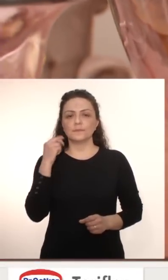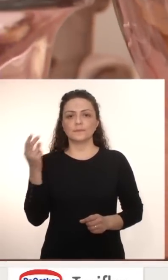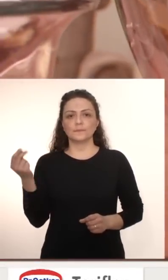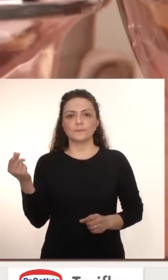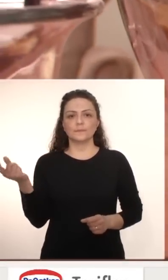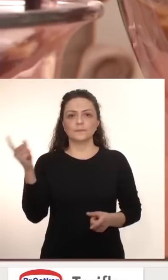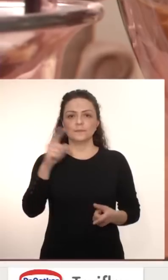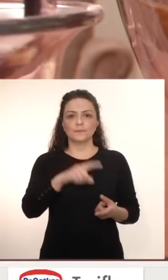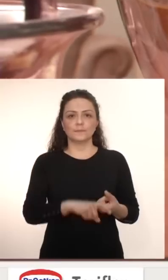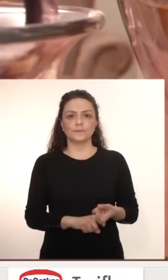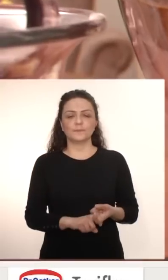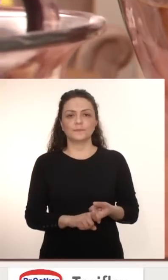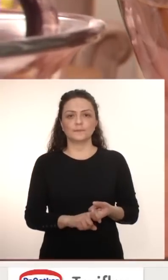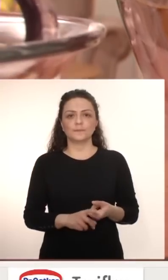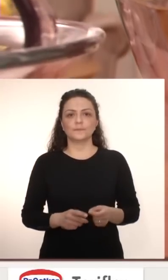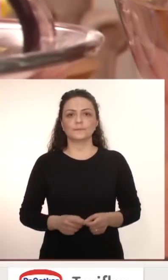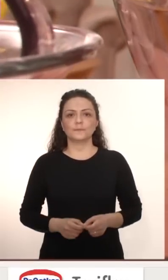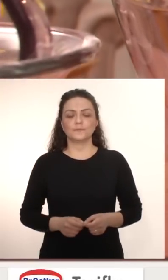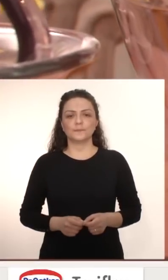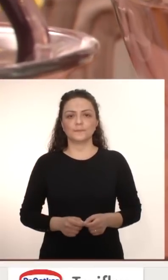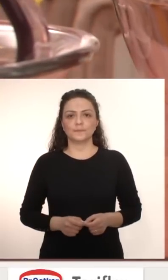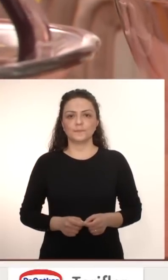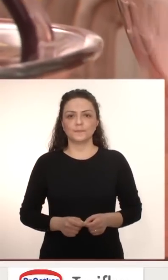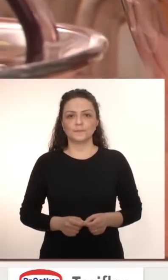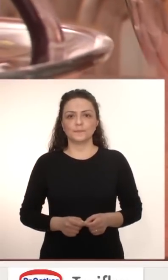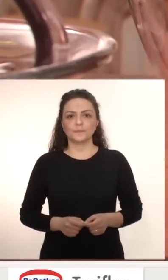Toz şekeri ilave edin.